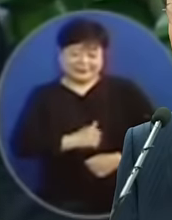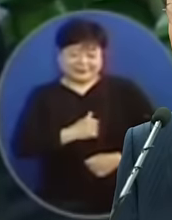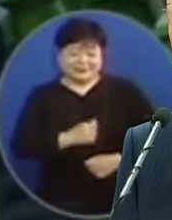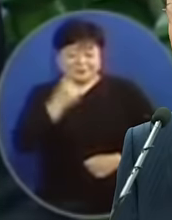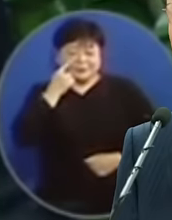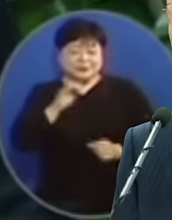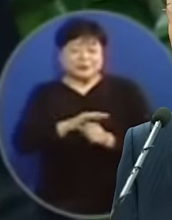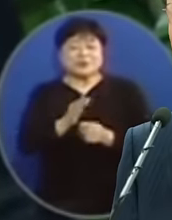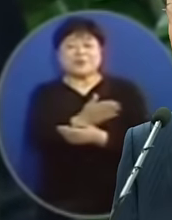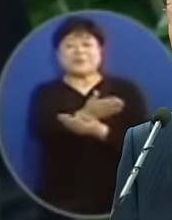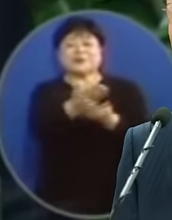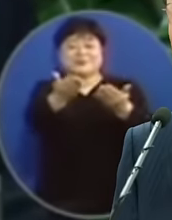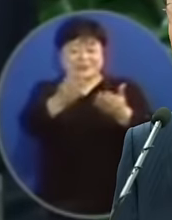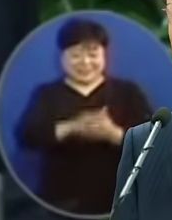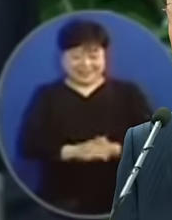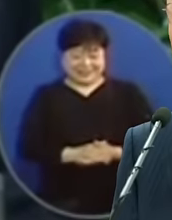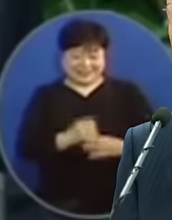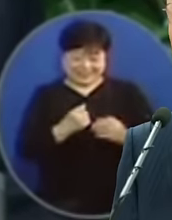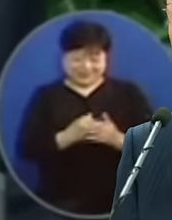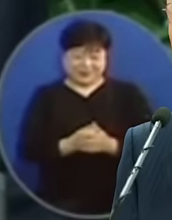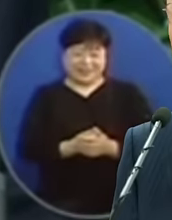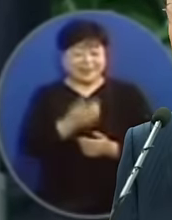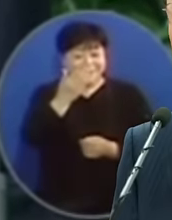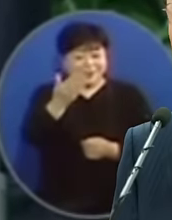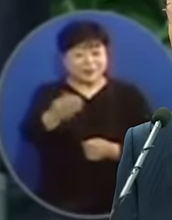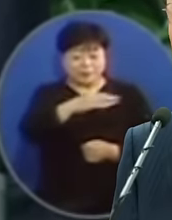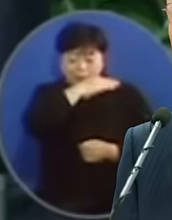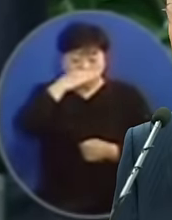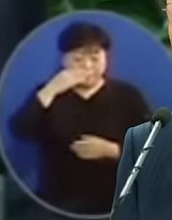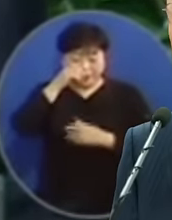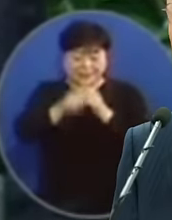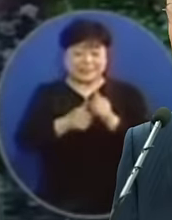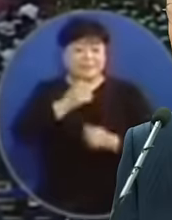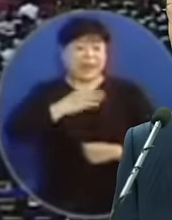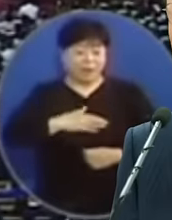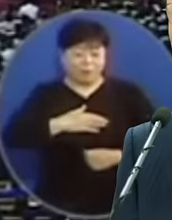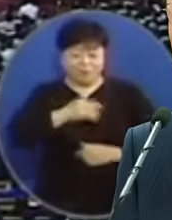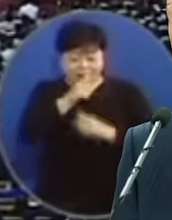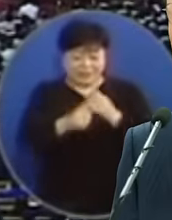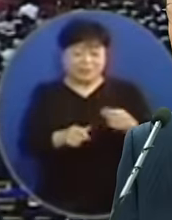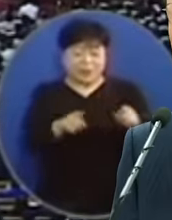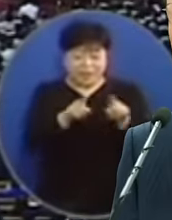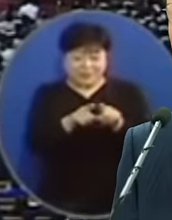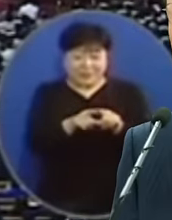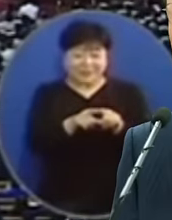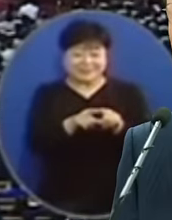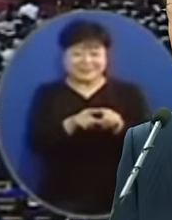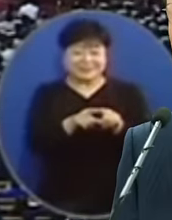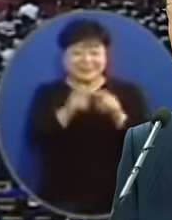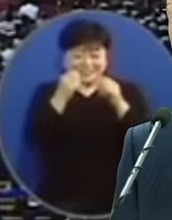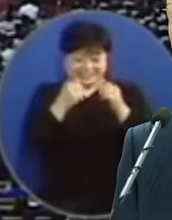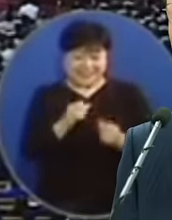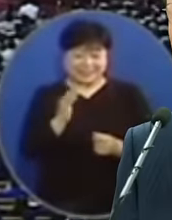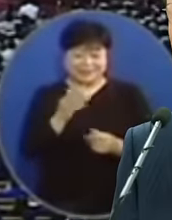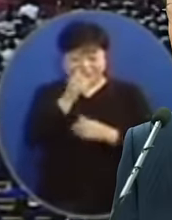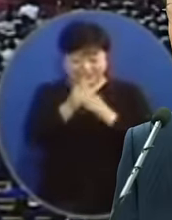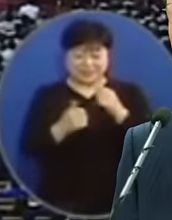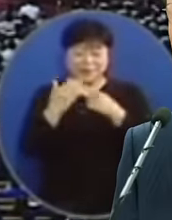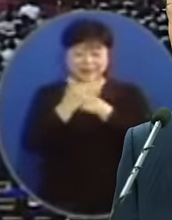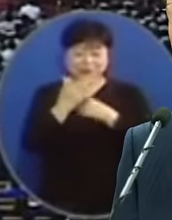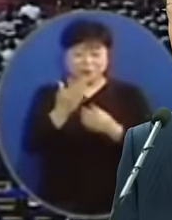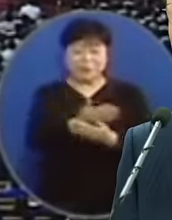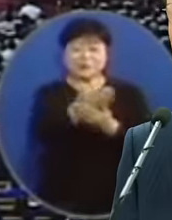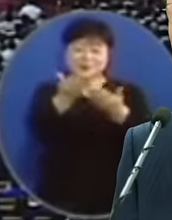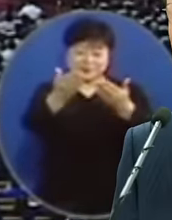긍휼을 베푸시는 것입니다. 그러므로 여러분이 올바로 하나님을 알고 하나님과 함께 살아야 하나님이 은총을